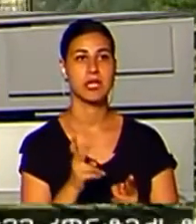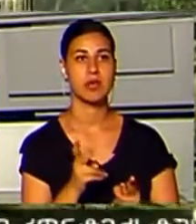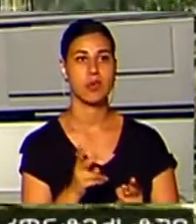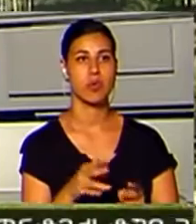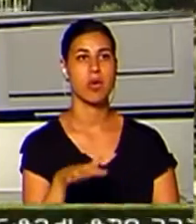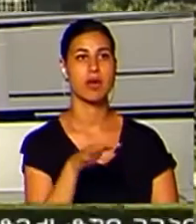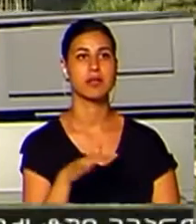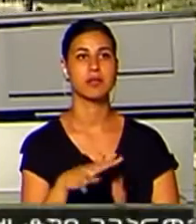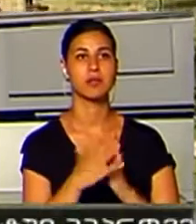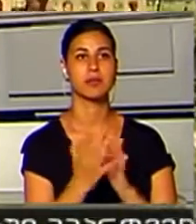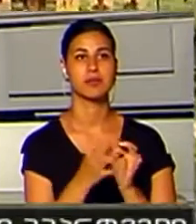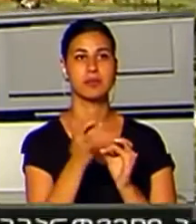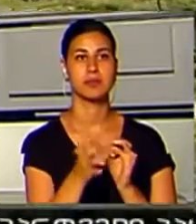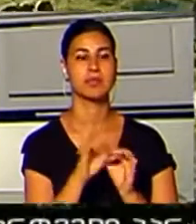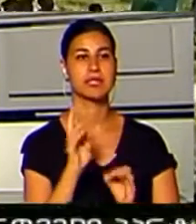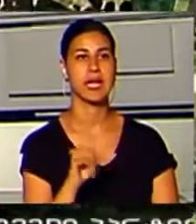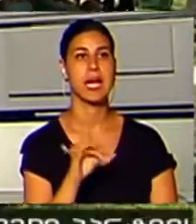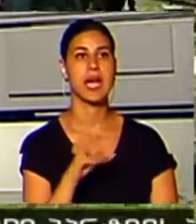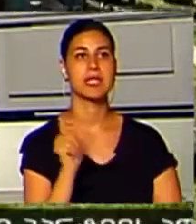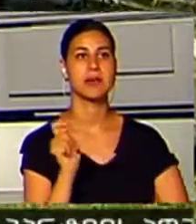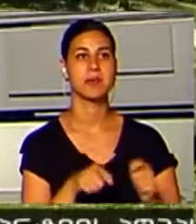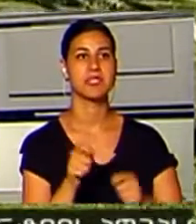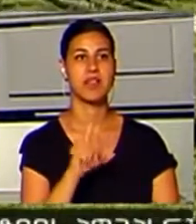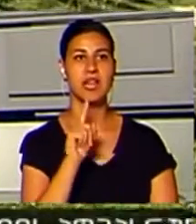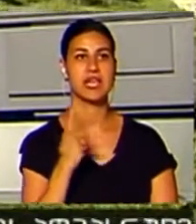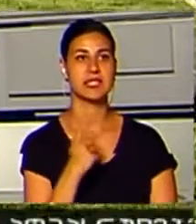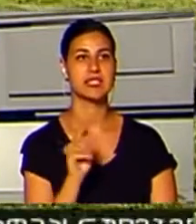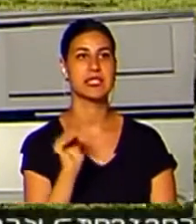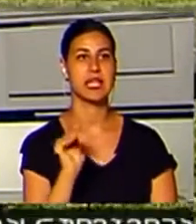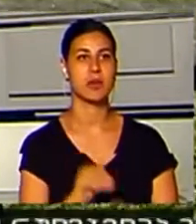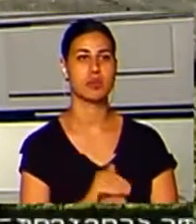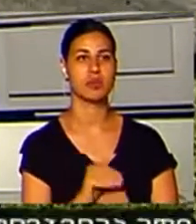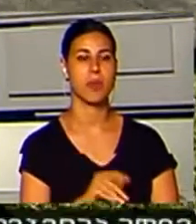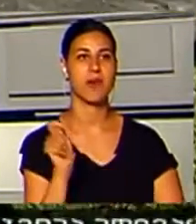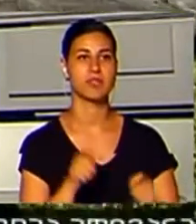სოფელი ჩირდილი და არტ ფესტივალი ერთი წლით დაემშვიდობა